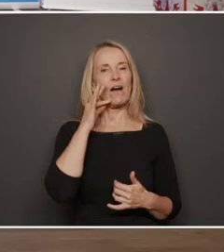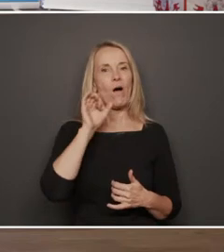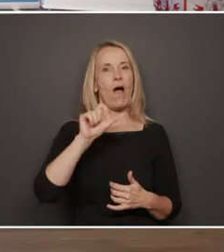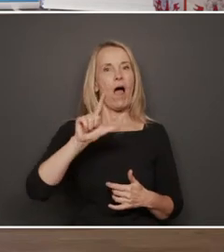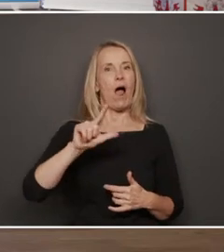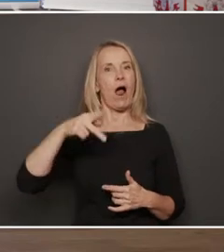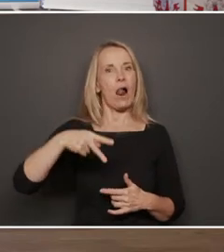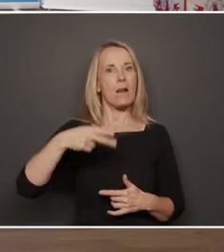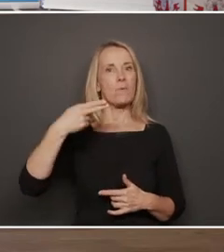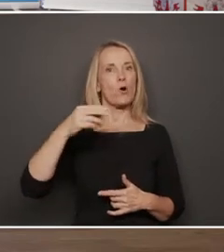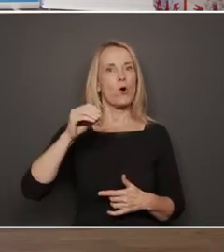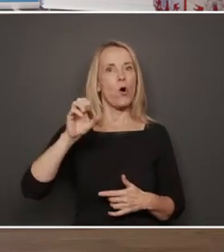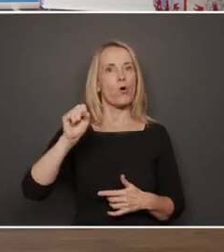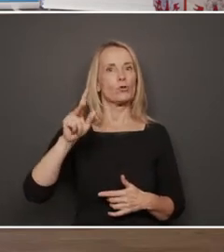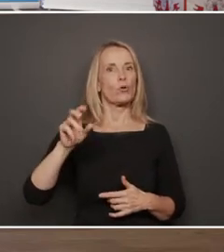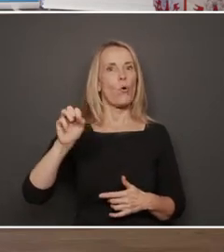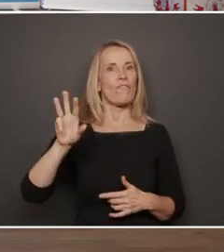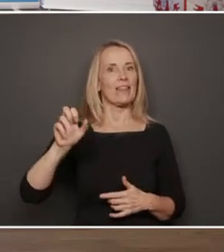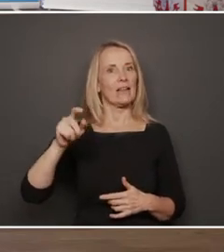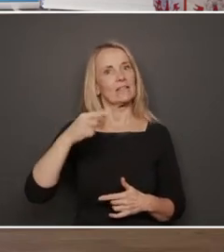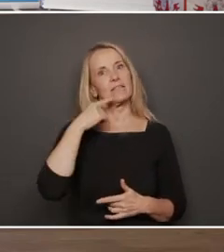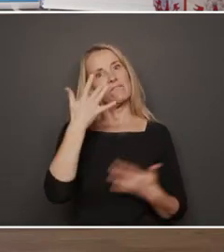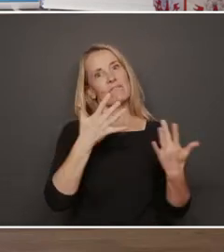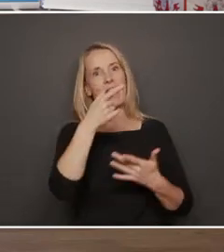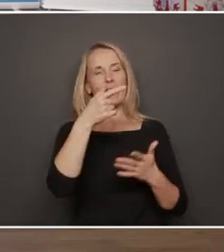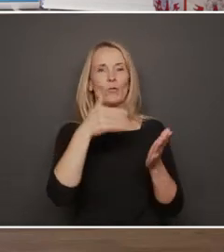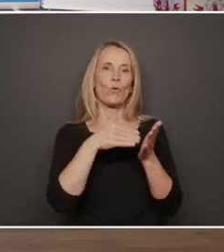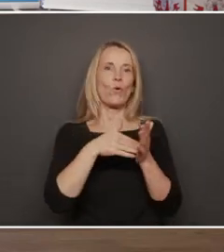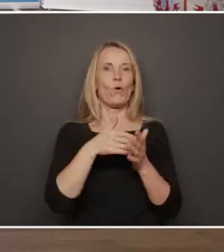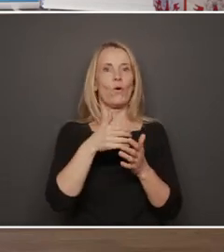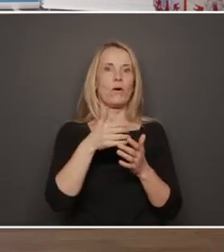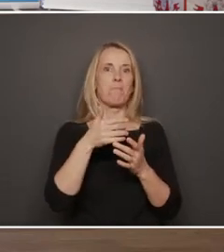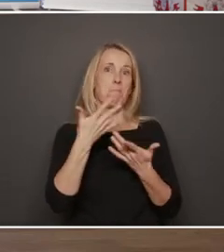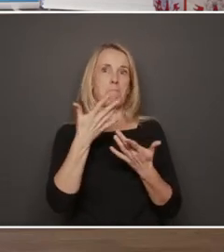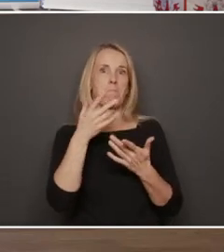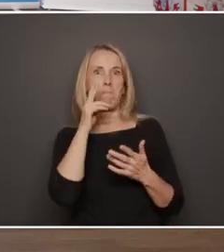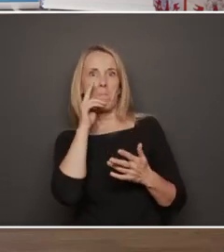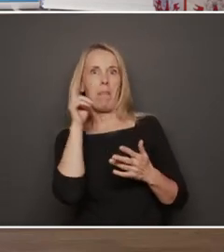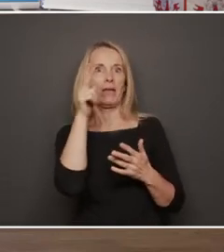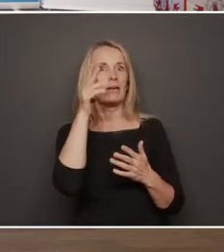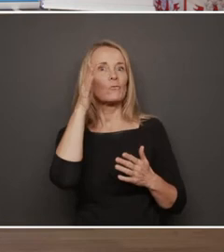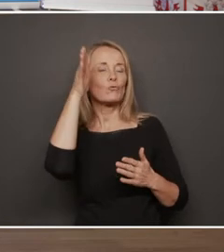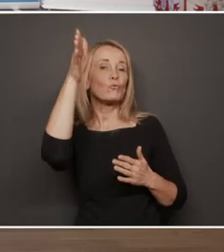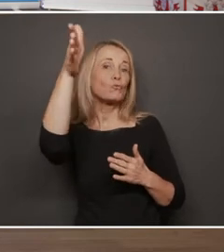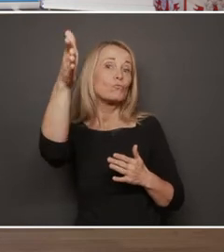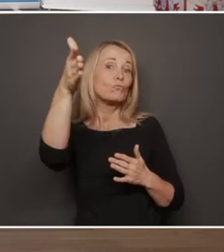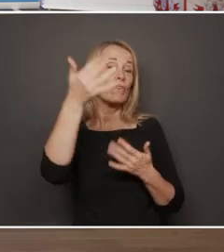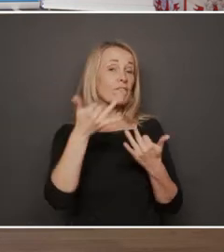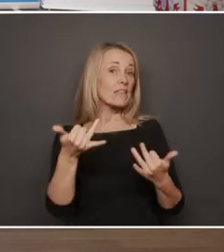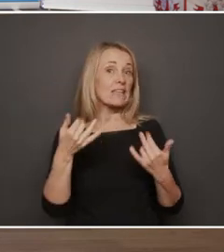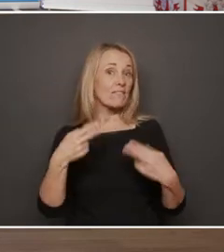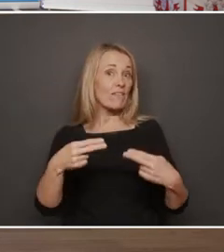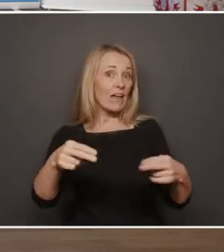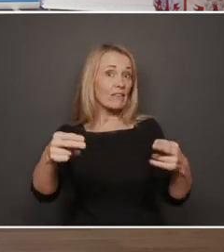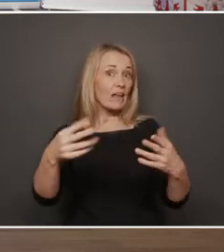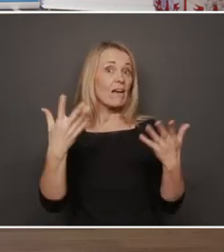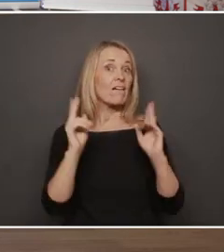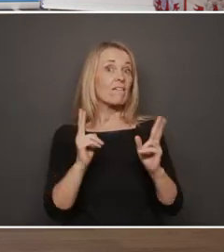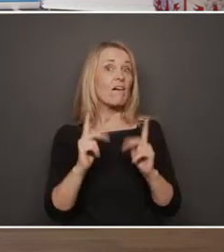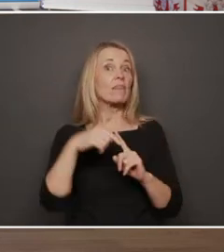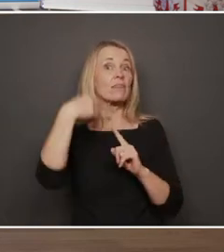bitten, vielleicht einen Blick in die Zukunft zu werfen. Wie geht's weiter? Wann finden